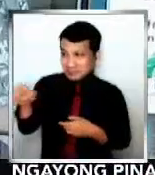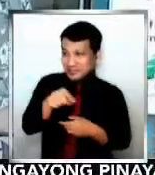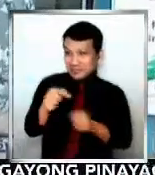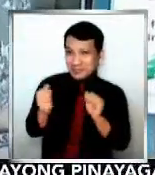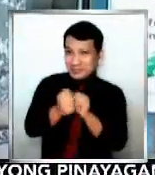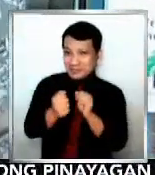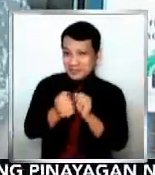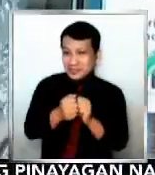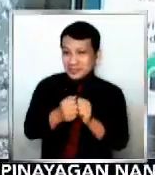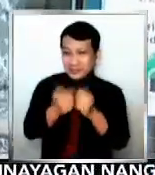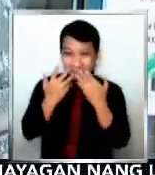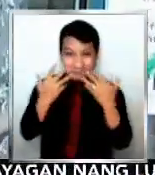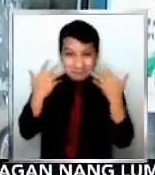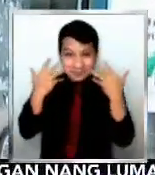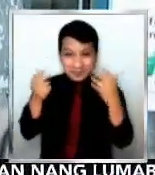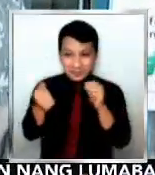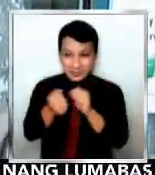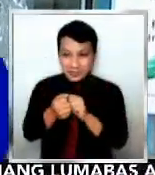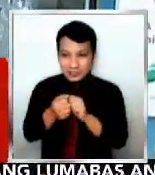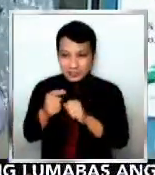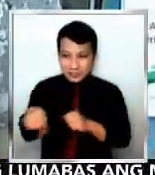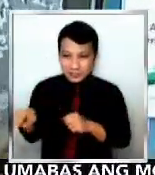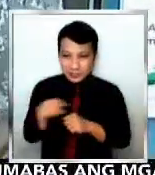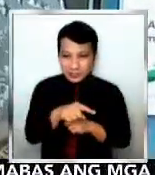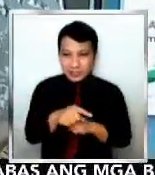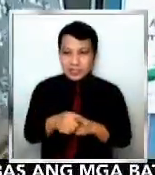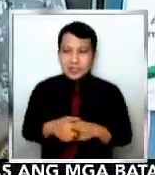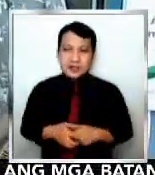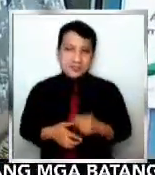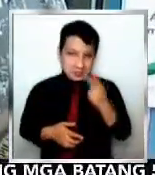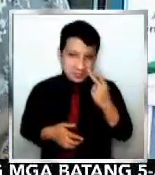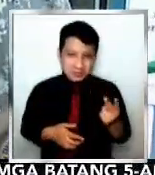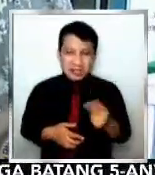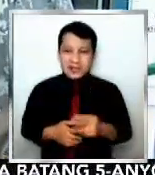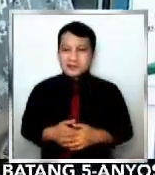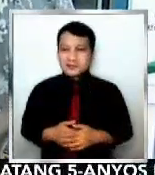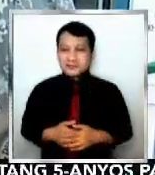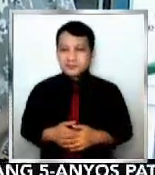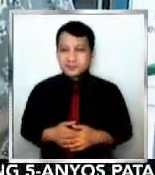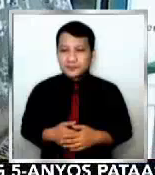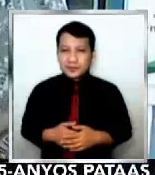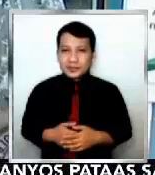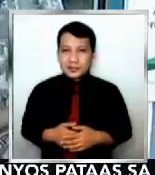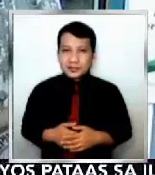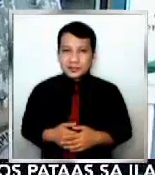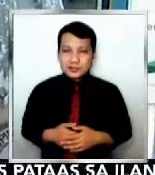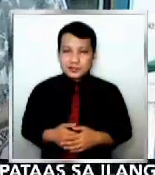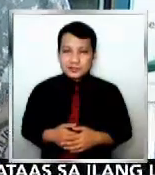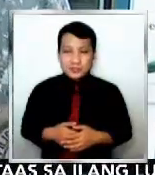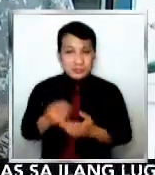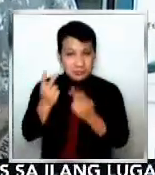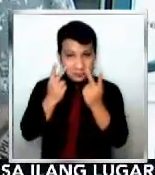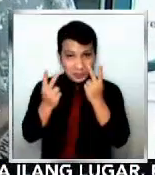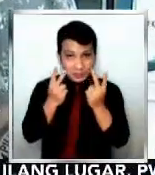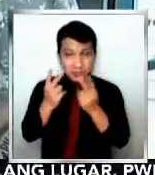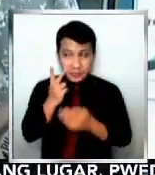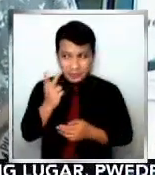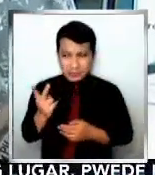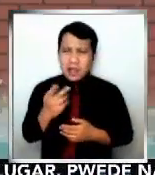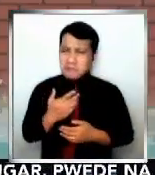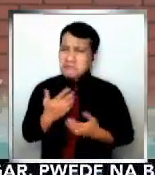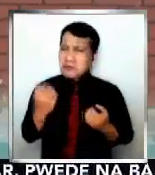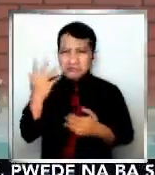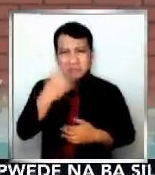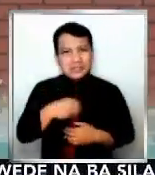nakangiti kahit sa mga sandali lamang na sa every na pagbibisita namin sa kanila. Napakasarap